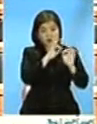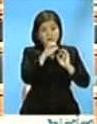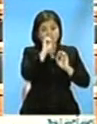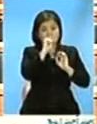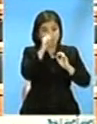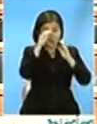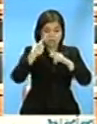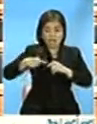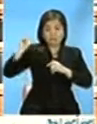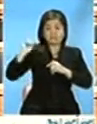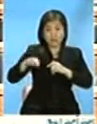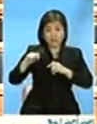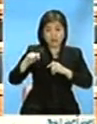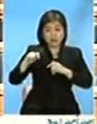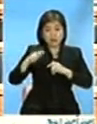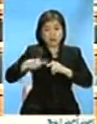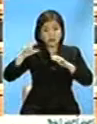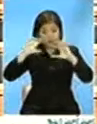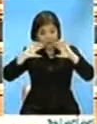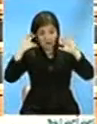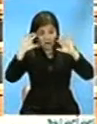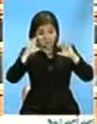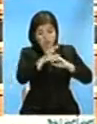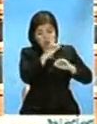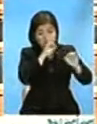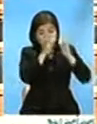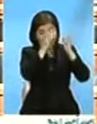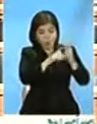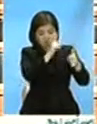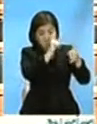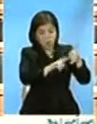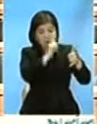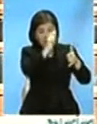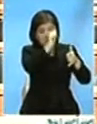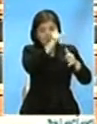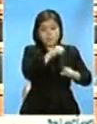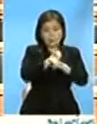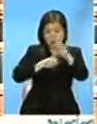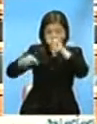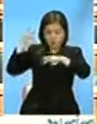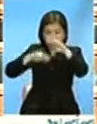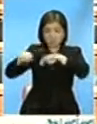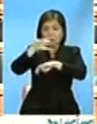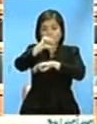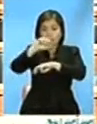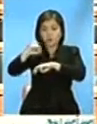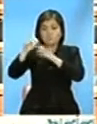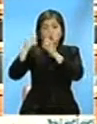ผู้พิพากษาครับก็คิดว่าน่าจะได้คนดีมาตรวจสอบนักการเมืองซึ่งเป็นคนชั่ว